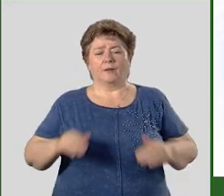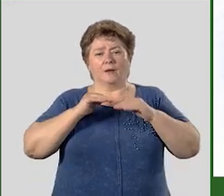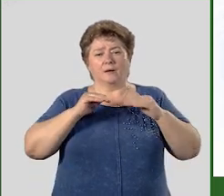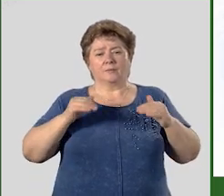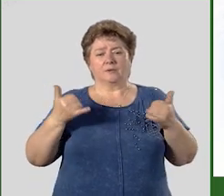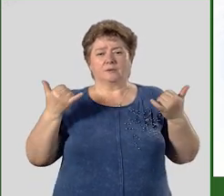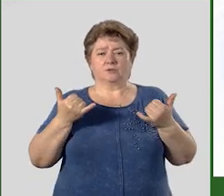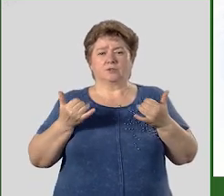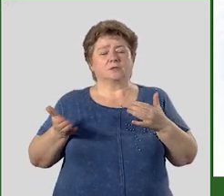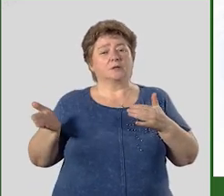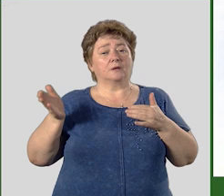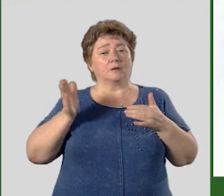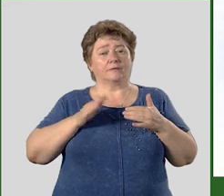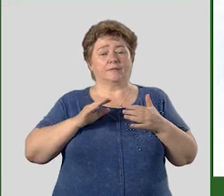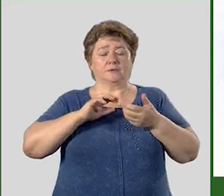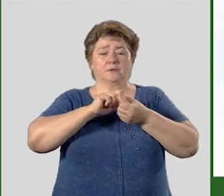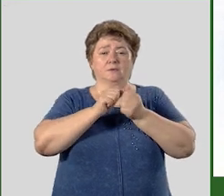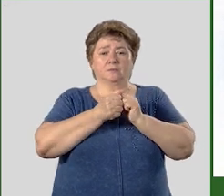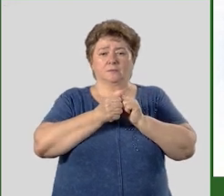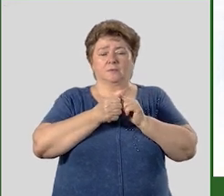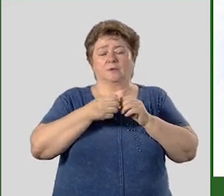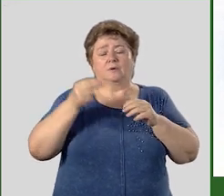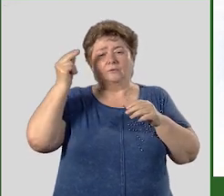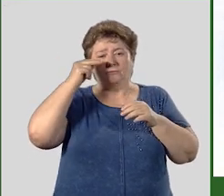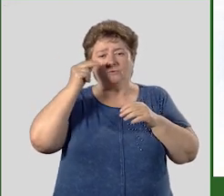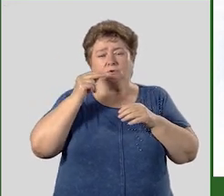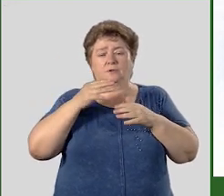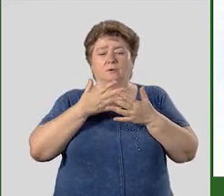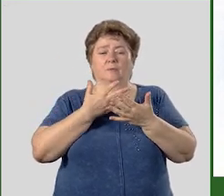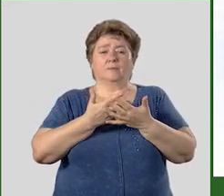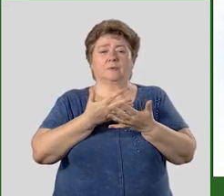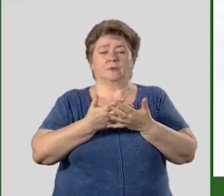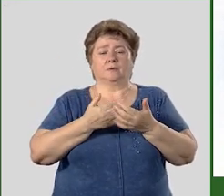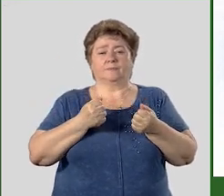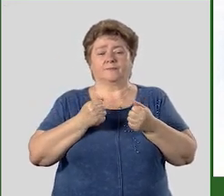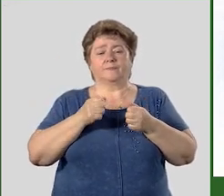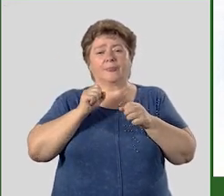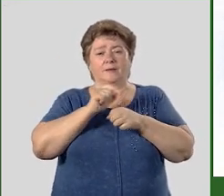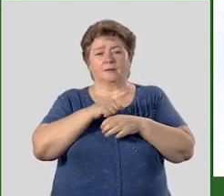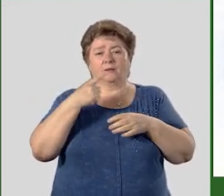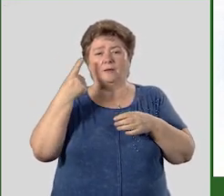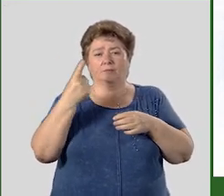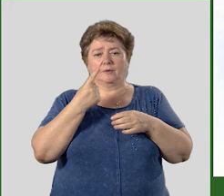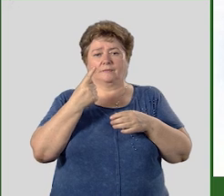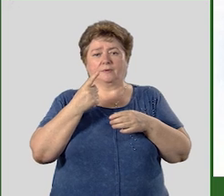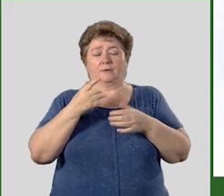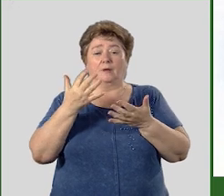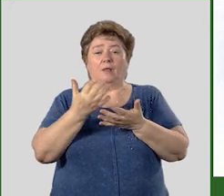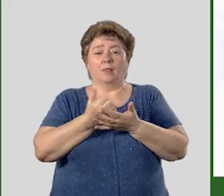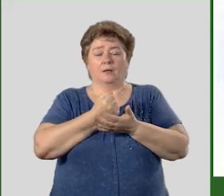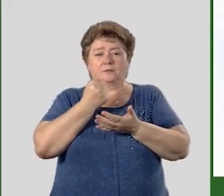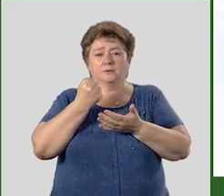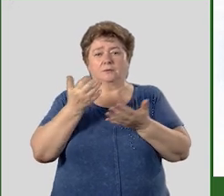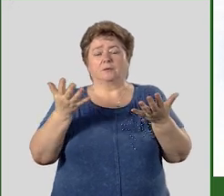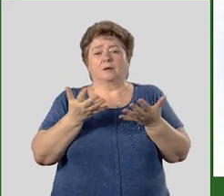Ребята, а теперь давайте закрепим с вами пройденный материал. Задание первое.